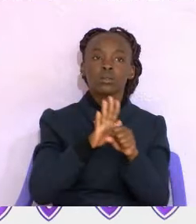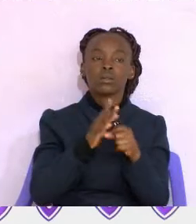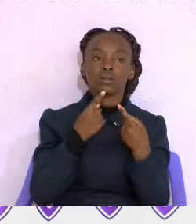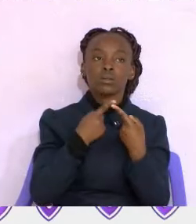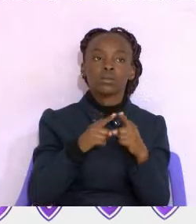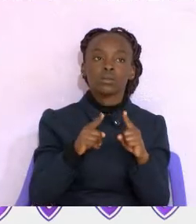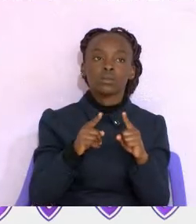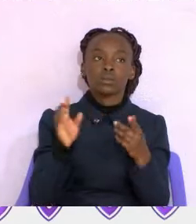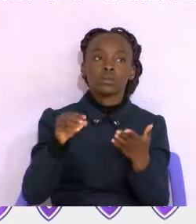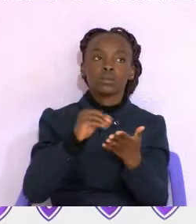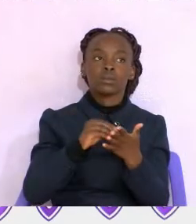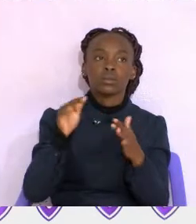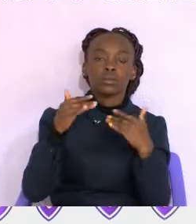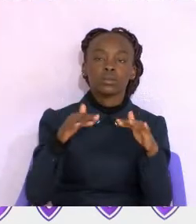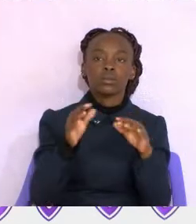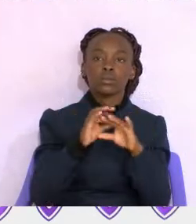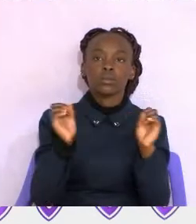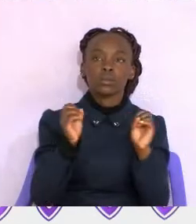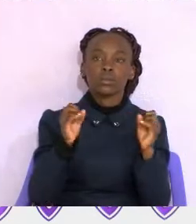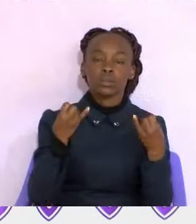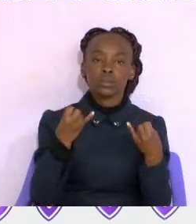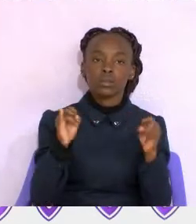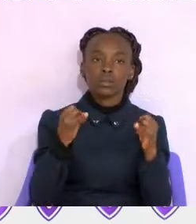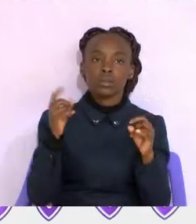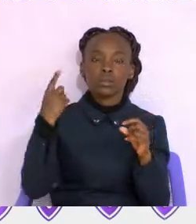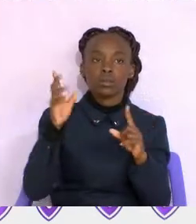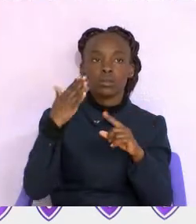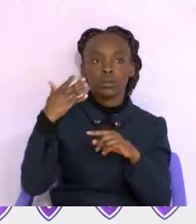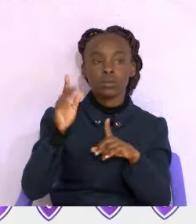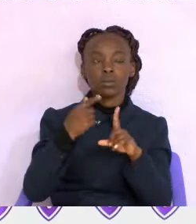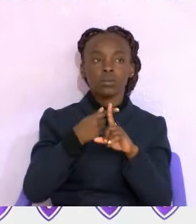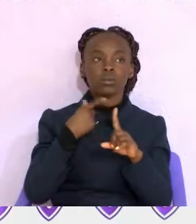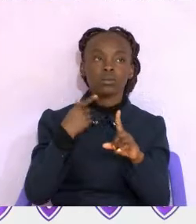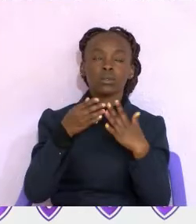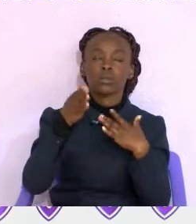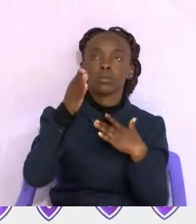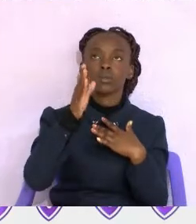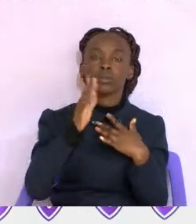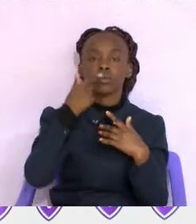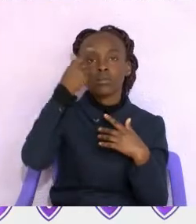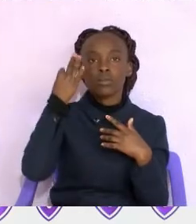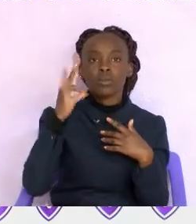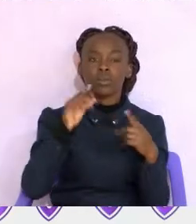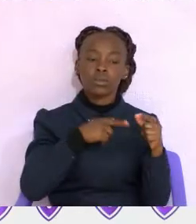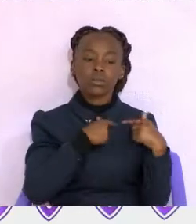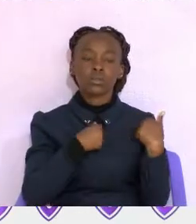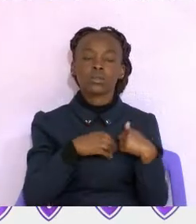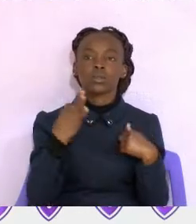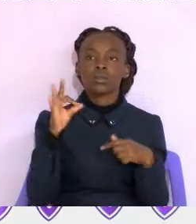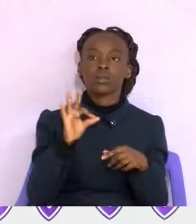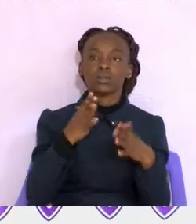hakukuwa amechangia dhoruba ile. Alijaribu kuihepa lakini tazama Mwokozi. Kwa sababu ya mioyo ya wanadamu